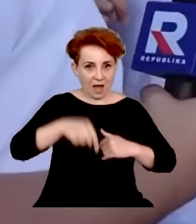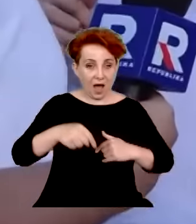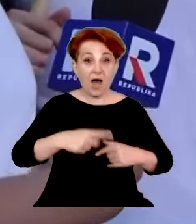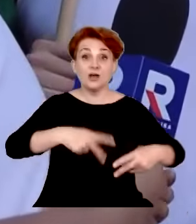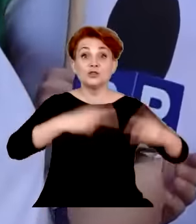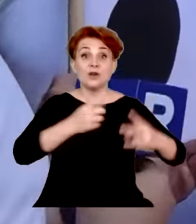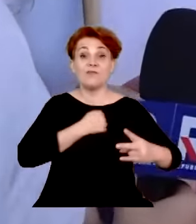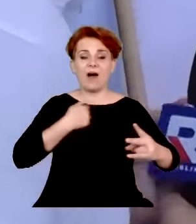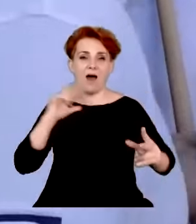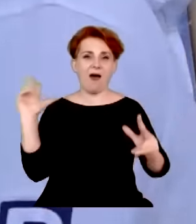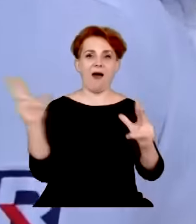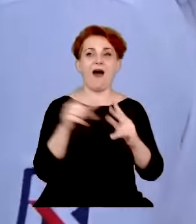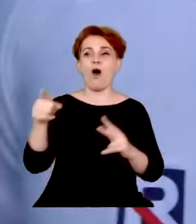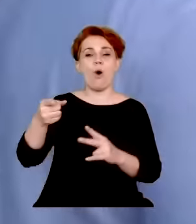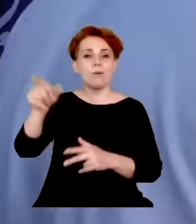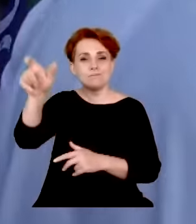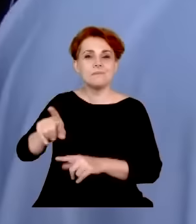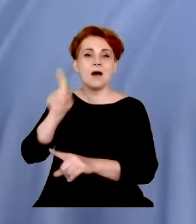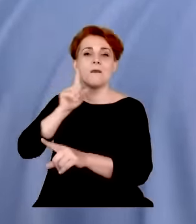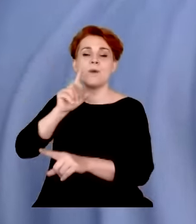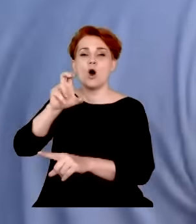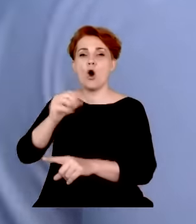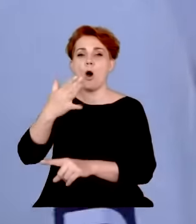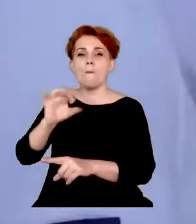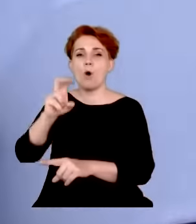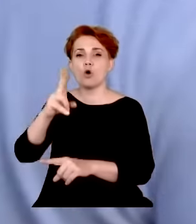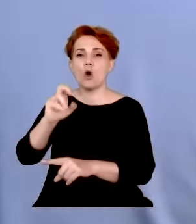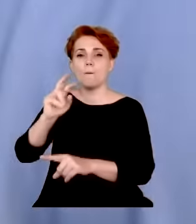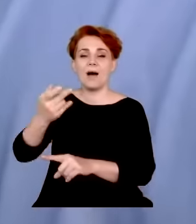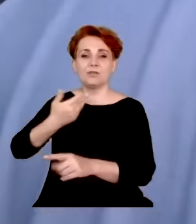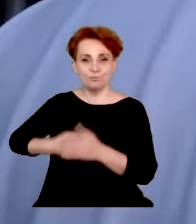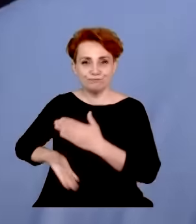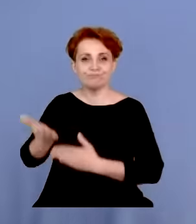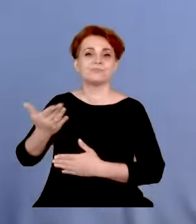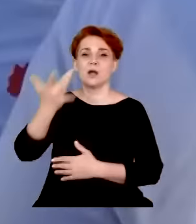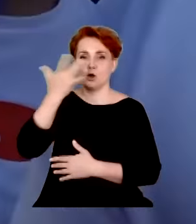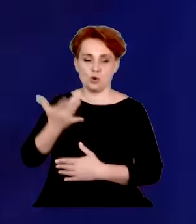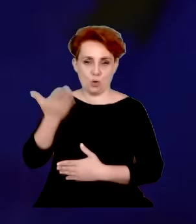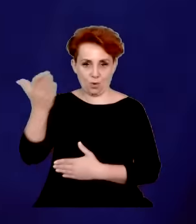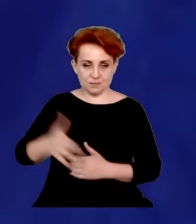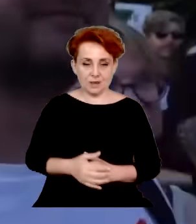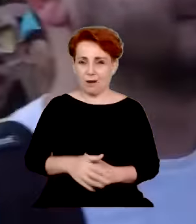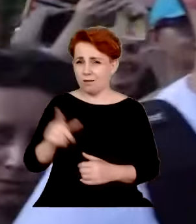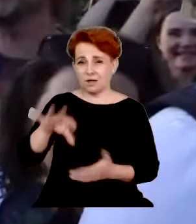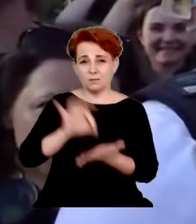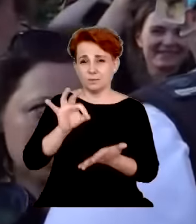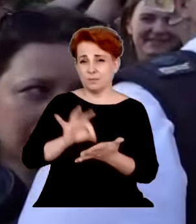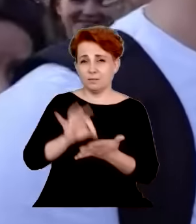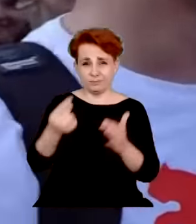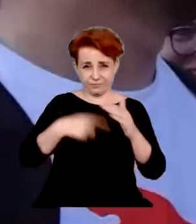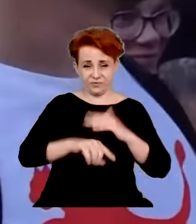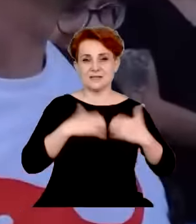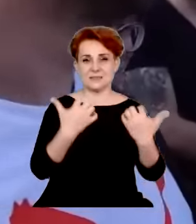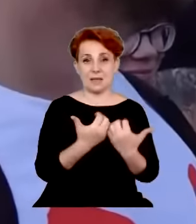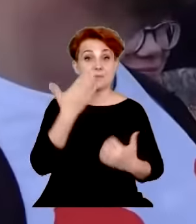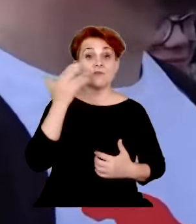Warszawie zaatakował urodzony w Rosji aktywista Homo Komando, podający się za Cyrylę Wilczyńską. Agresor to regularny gość w Sejmie. W maju na